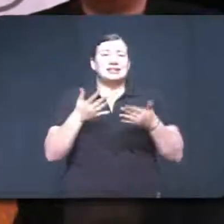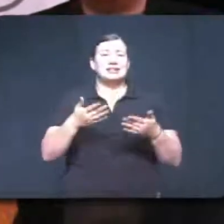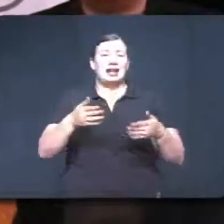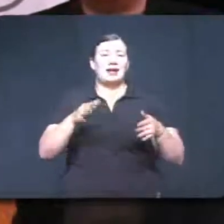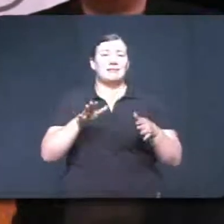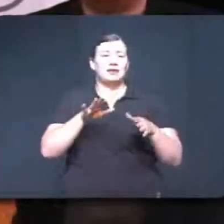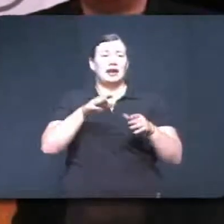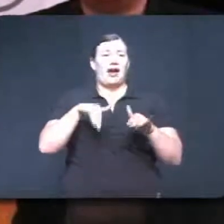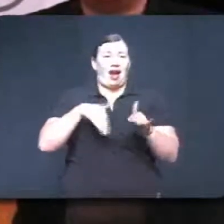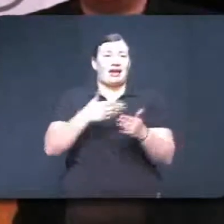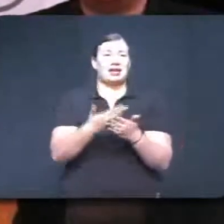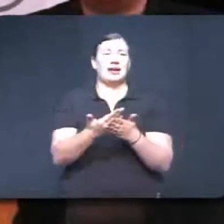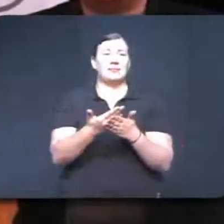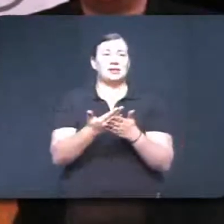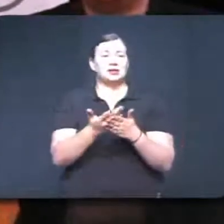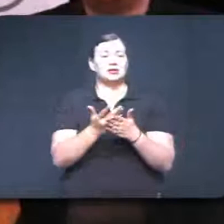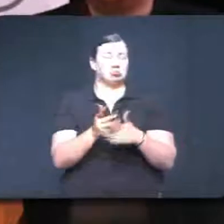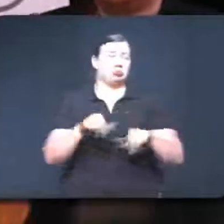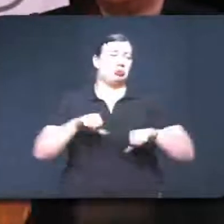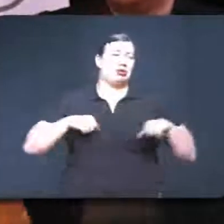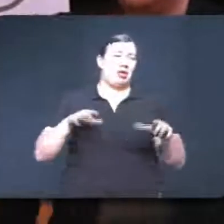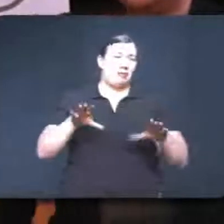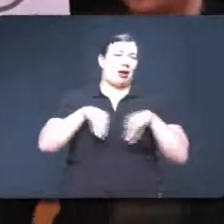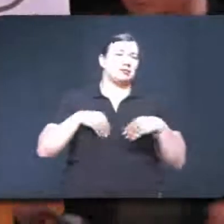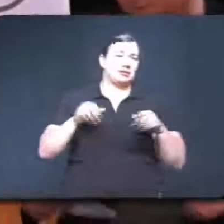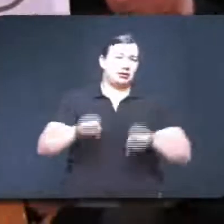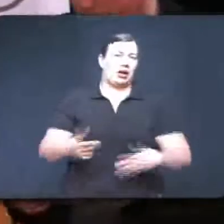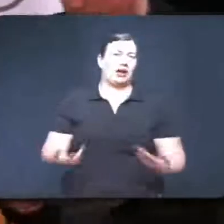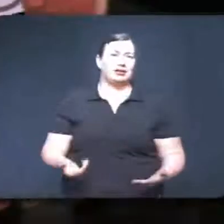lasst uns jetzt einfach diese Entscheidung treffen